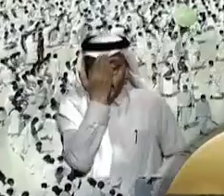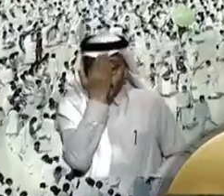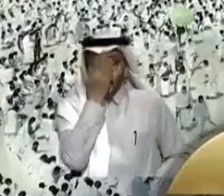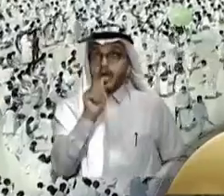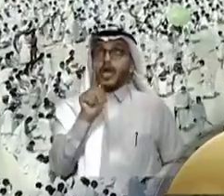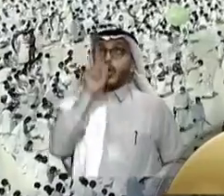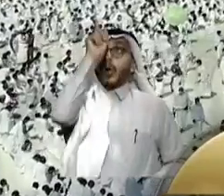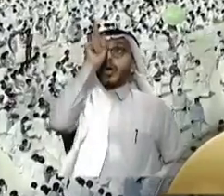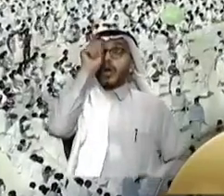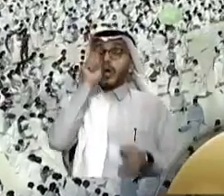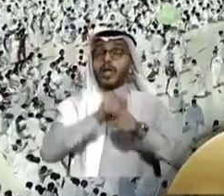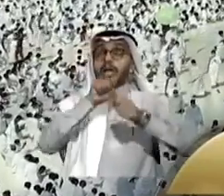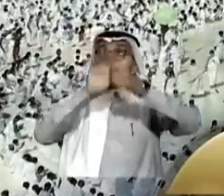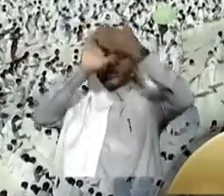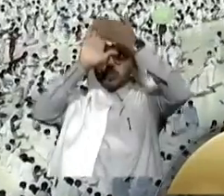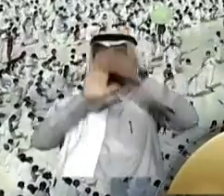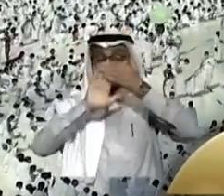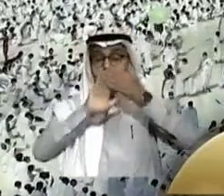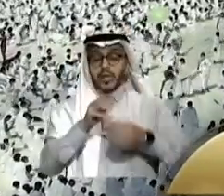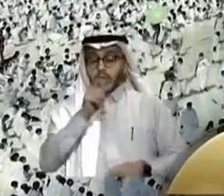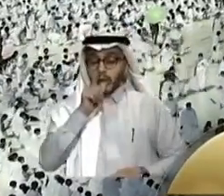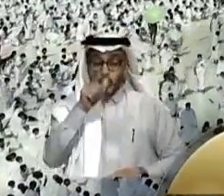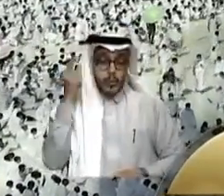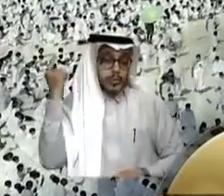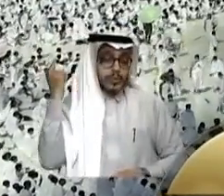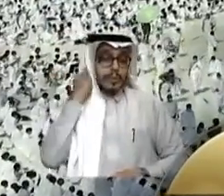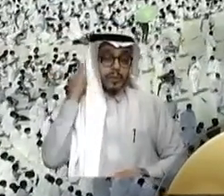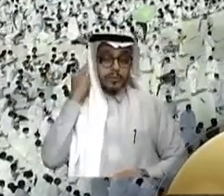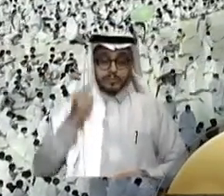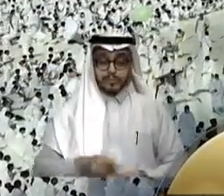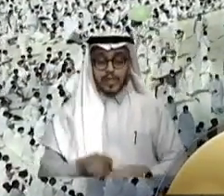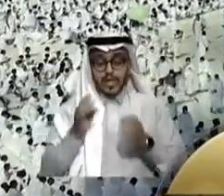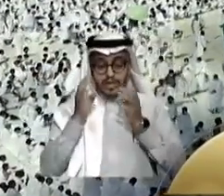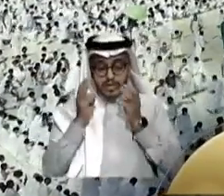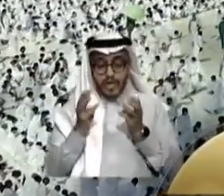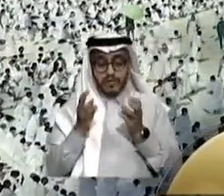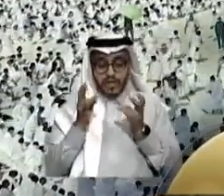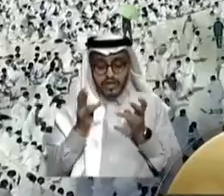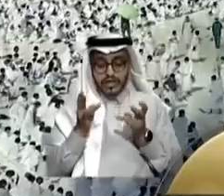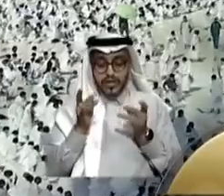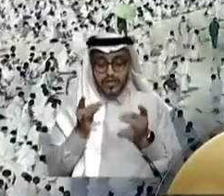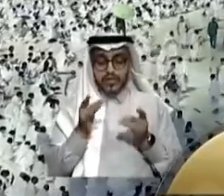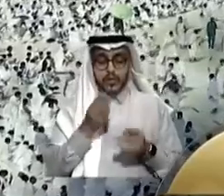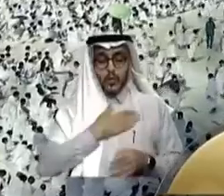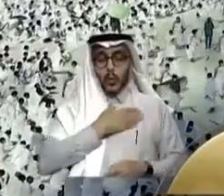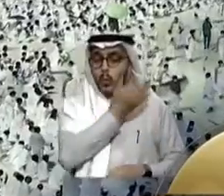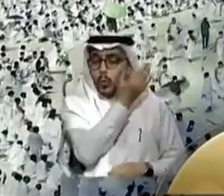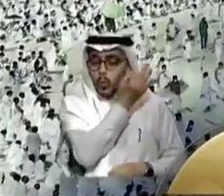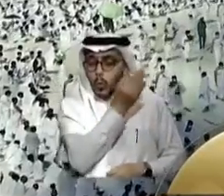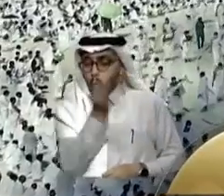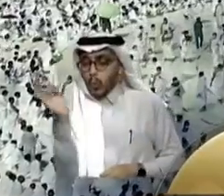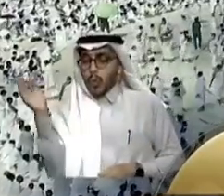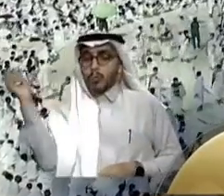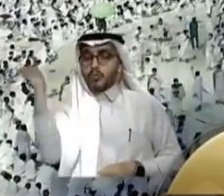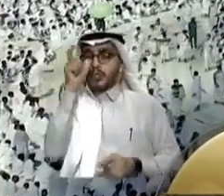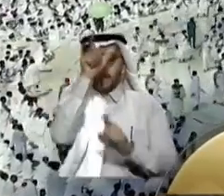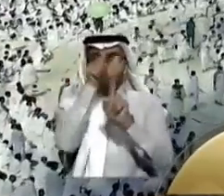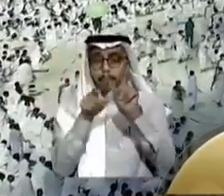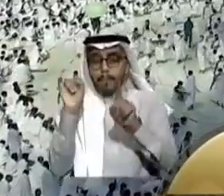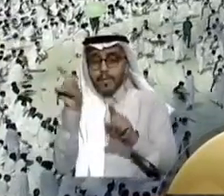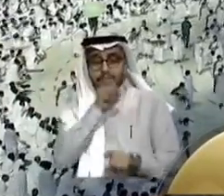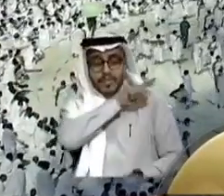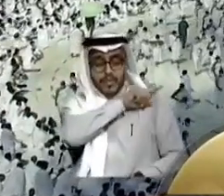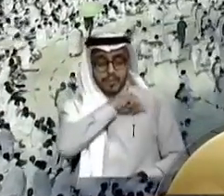سبحانك يا الله، وإياك نستعين. أقول ما سمعتم، وأستغفر الله لي ولكم ولسائر المسلمين من كل